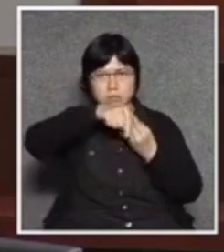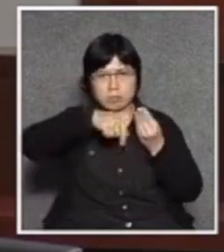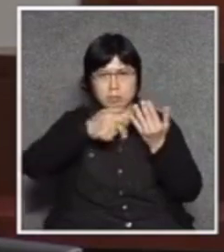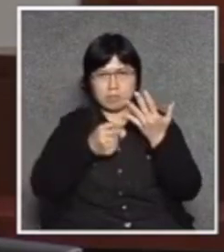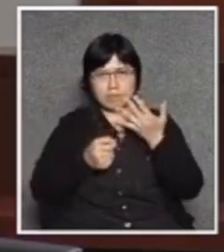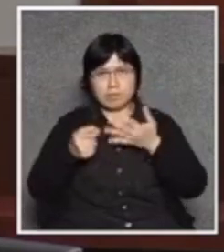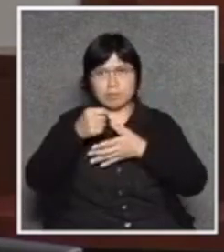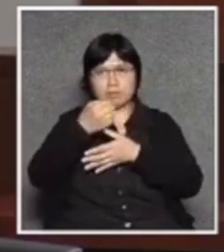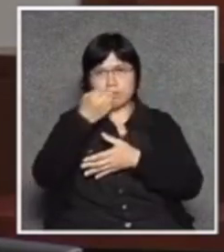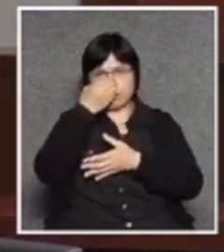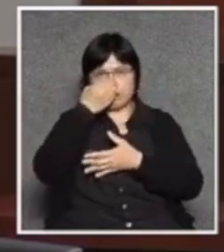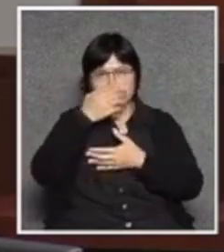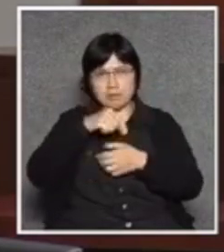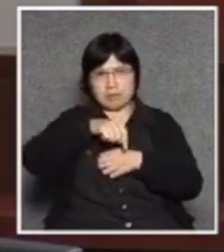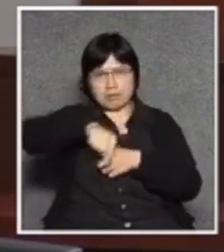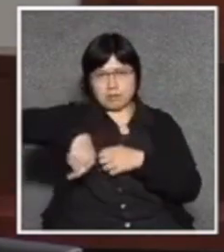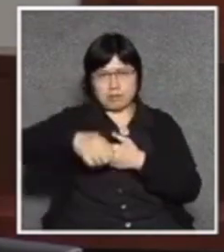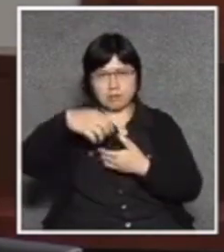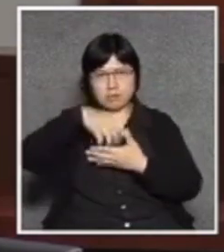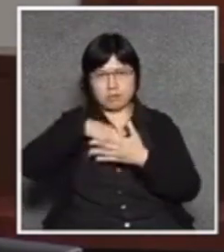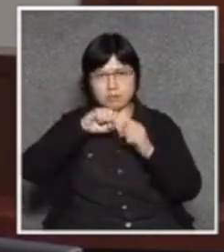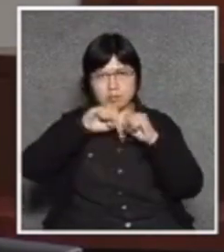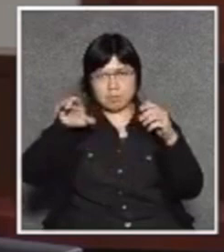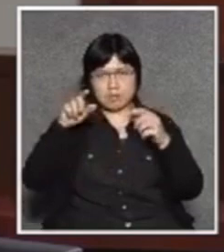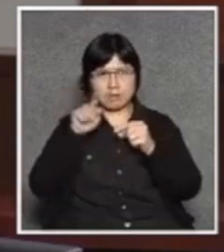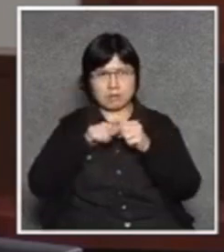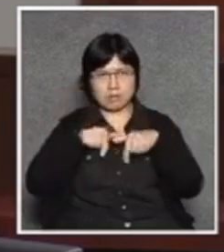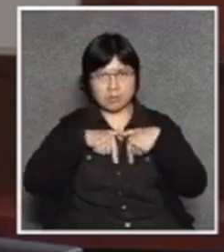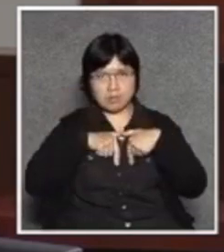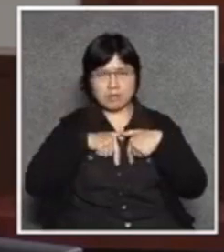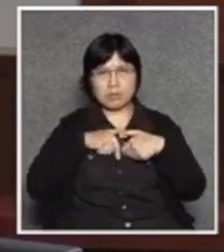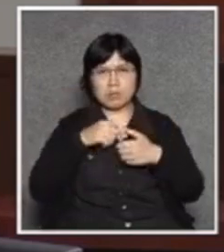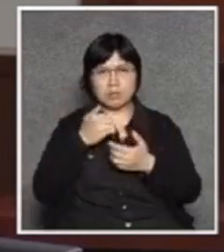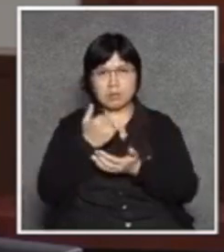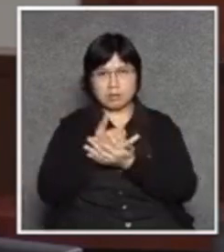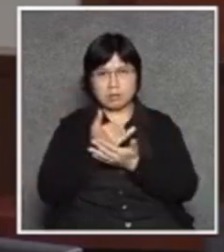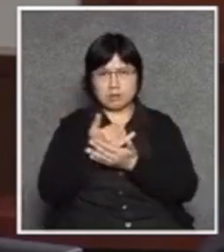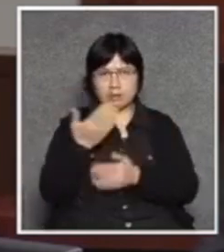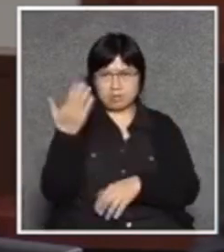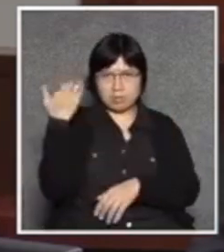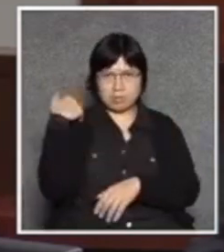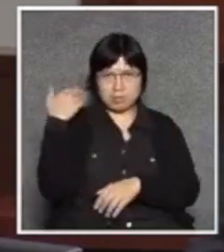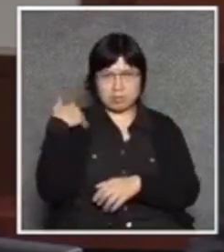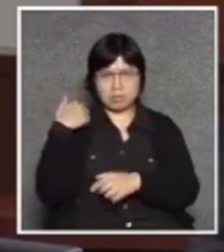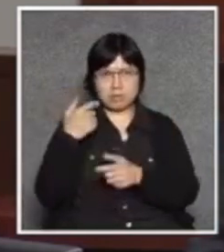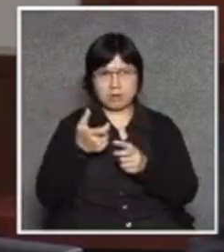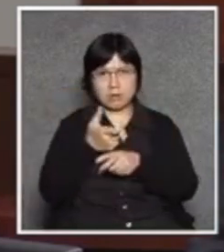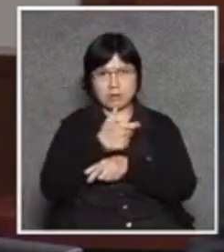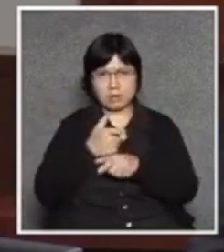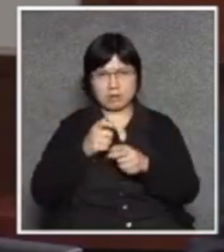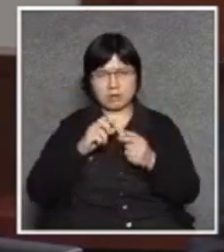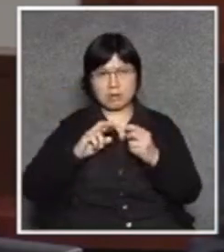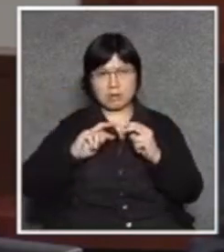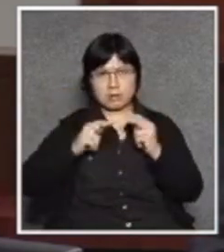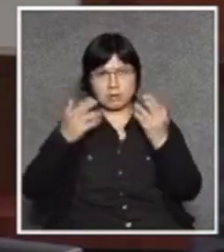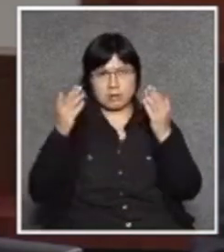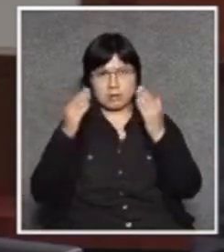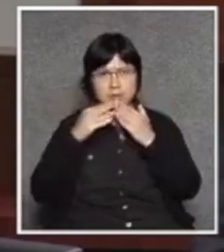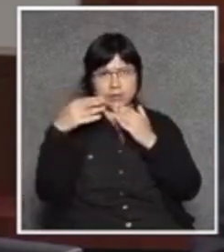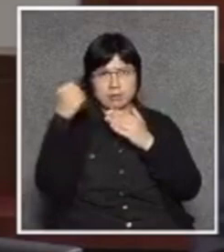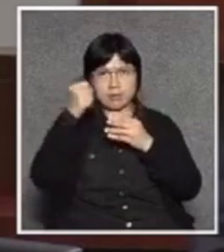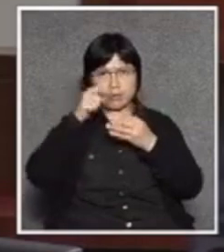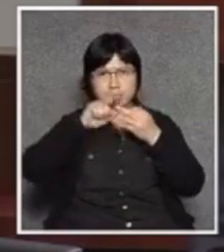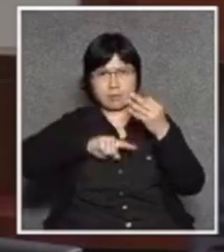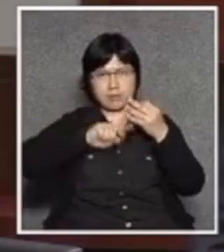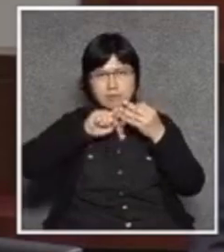香港作為區內廣播樞紐的地位。當時的商務及經濟發展局局長劉